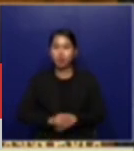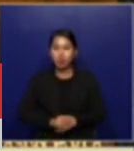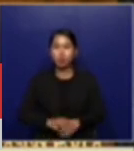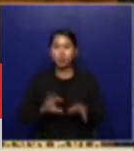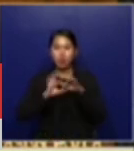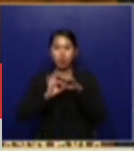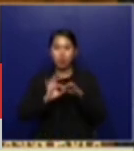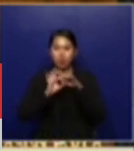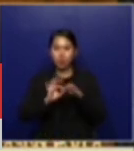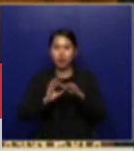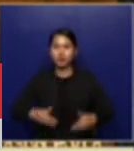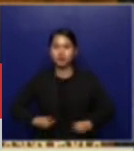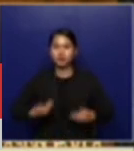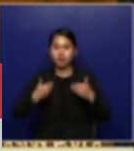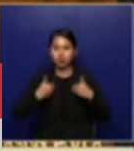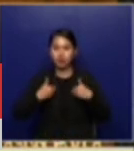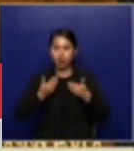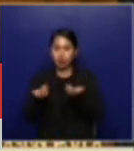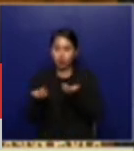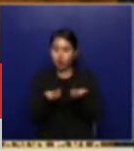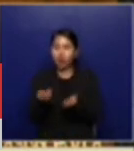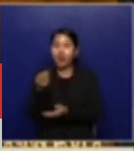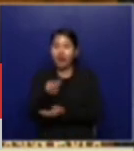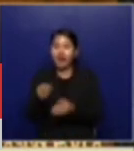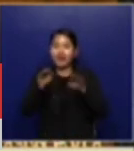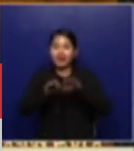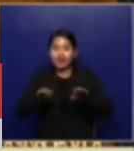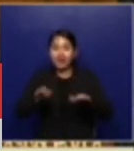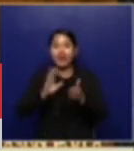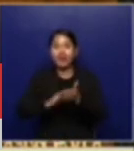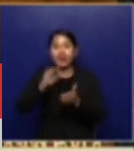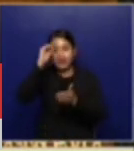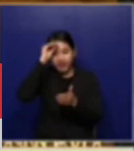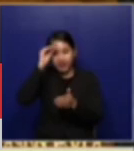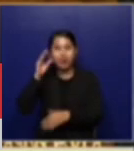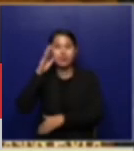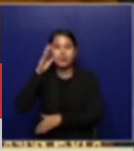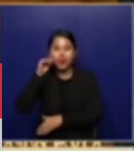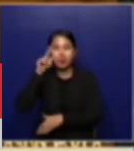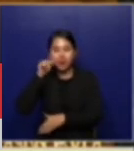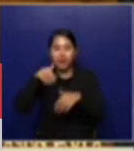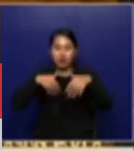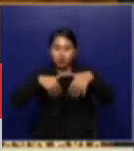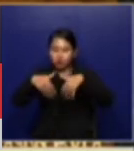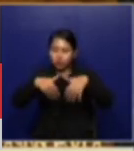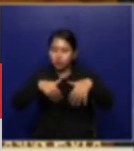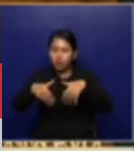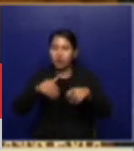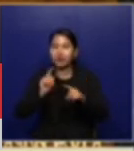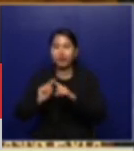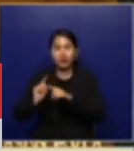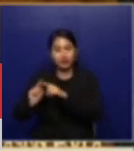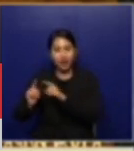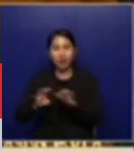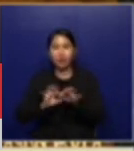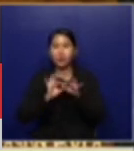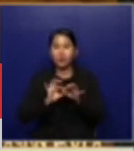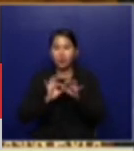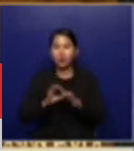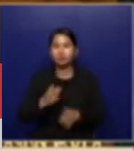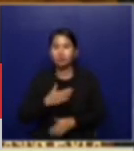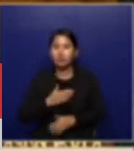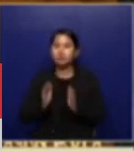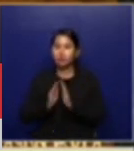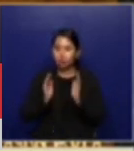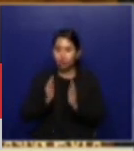ยของลูกหลานเด็กนักเรียนคุณครูผู้ปกครองผู้ใช้ถนนณบริเวณนั้นครับก็ต้องกราบเรียนนะครับว่าทางกระทรวงคมนา